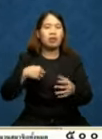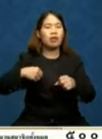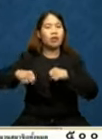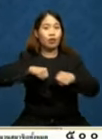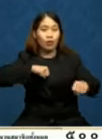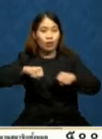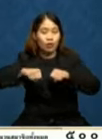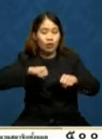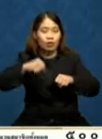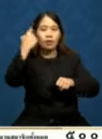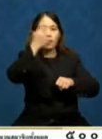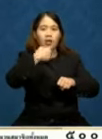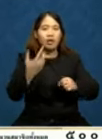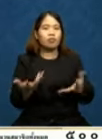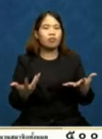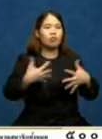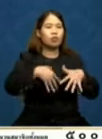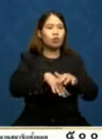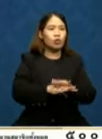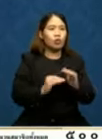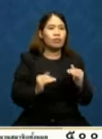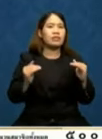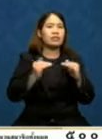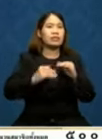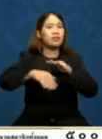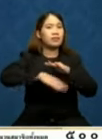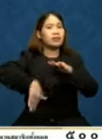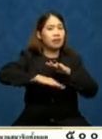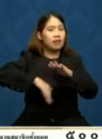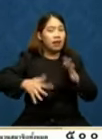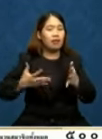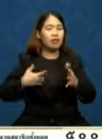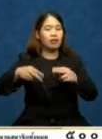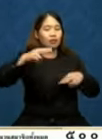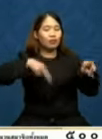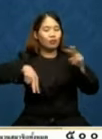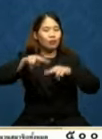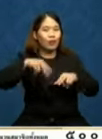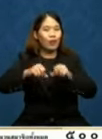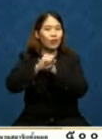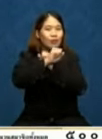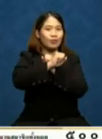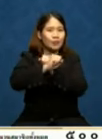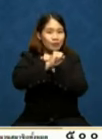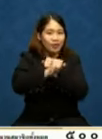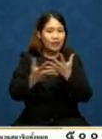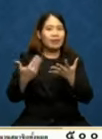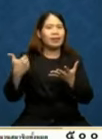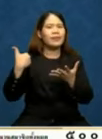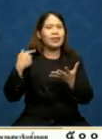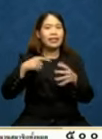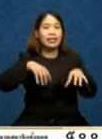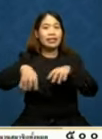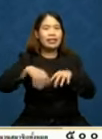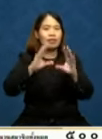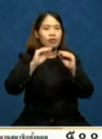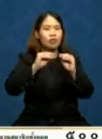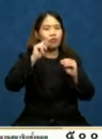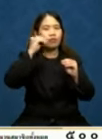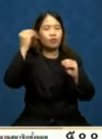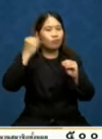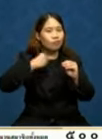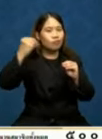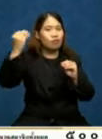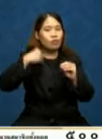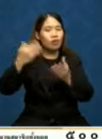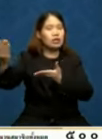เนี่ยไม่ว่าจะมีการมีส่วนร่วมสิทธิขั้นพื้นฐานการคุ้มครองด้านความปลอดภัยซึ่งก็มีการจัดประชุมบ่อยครั้งมากนะครับเชิ